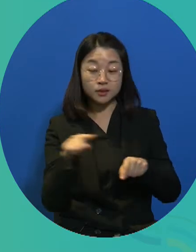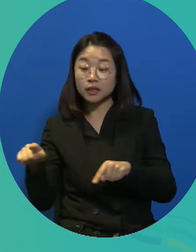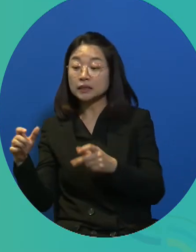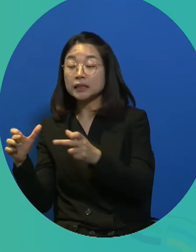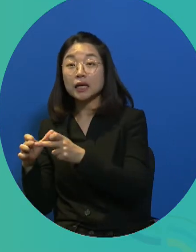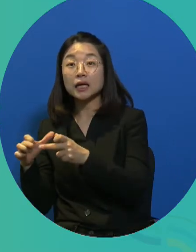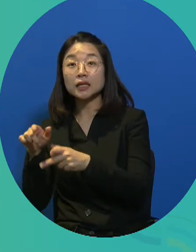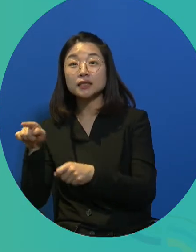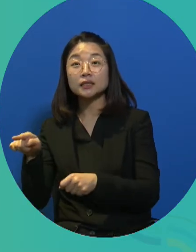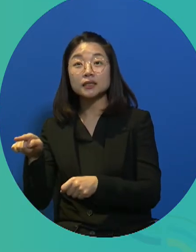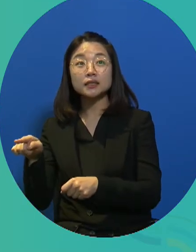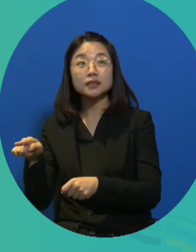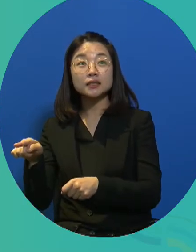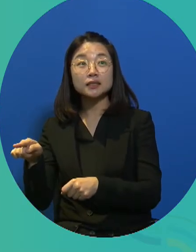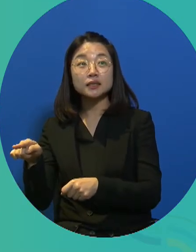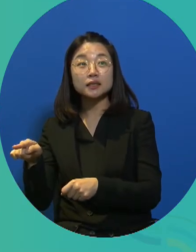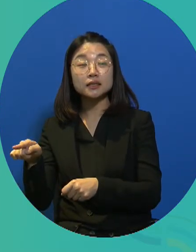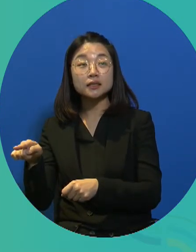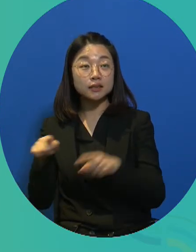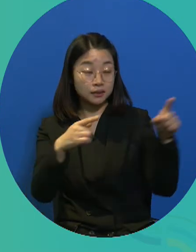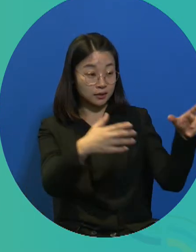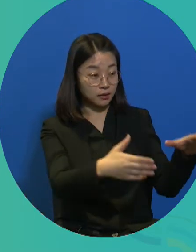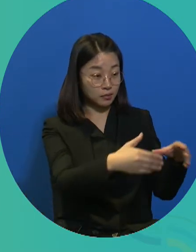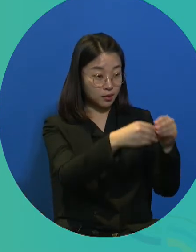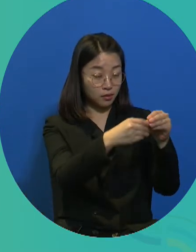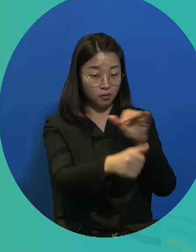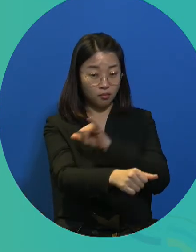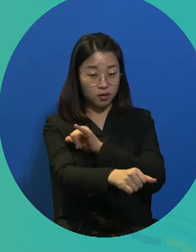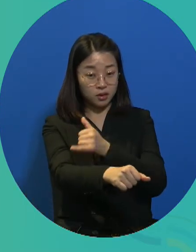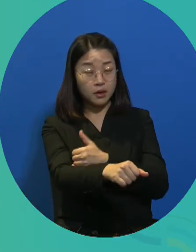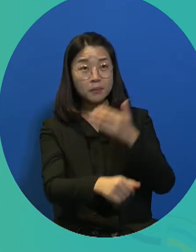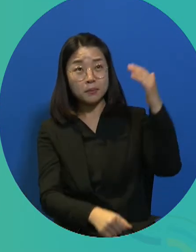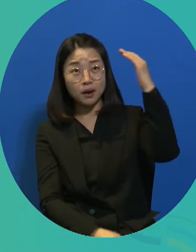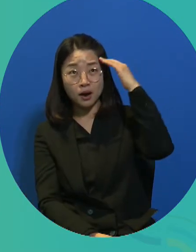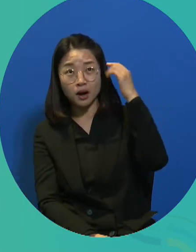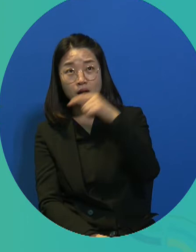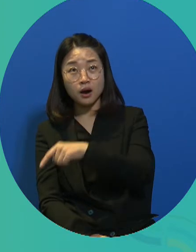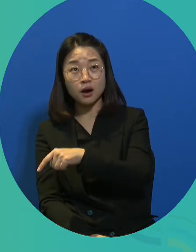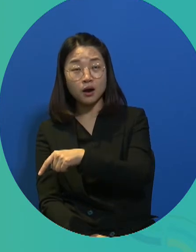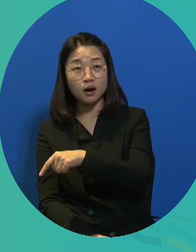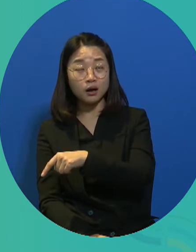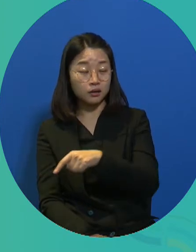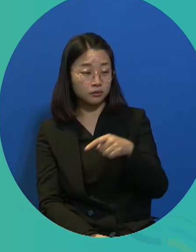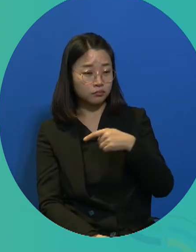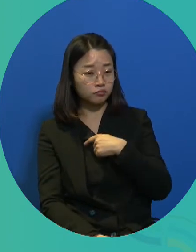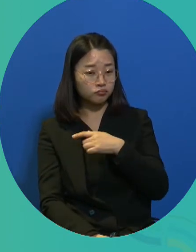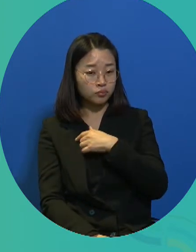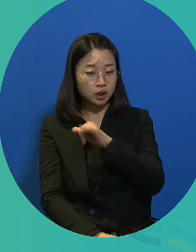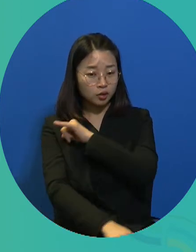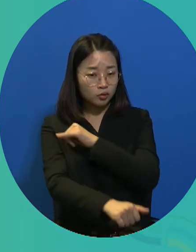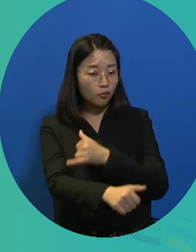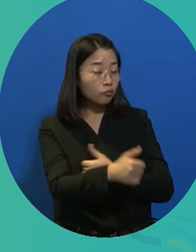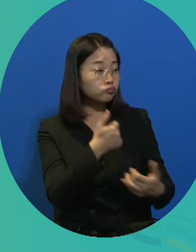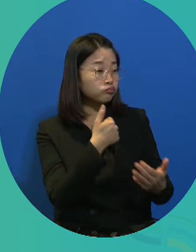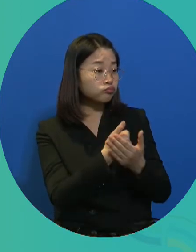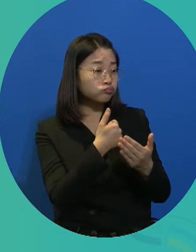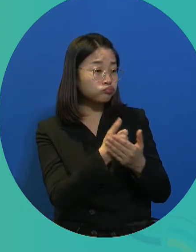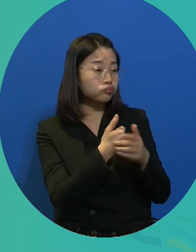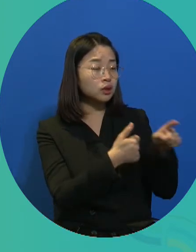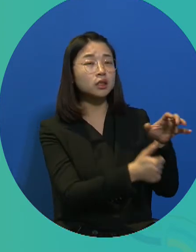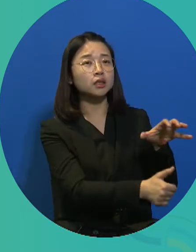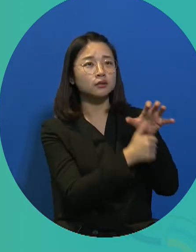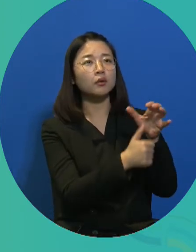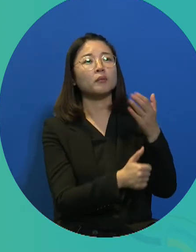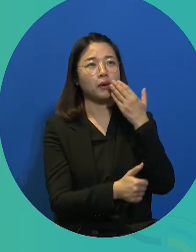때는 협약상 권리가 침해되었을 경우에 새로운 권리 구제 수단으로 활용을 할 수